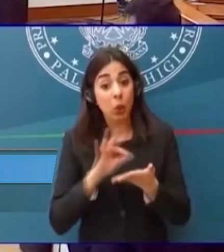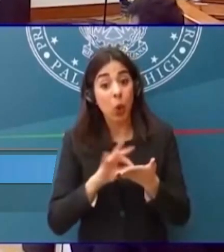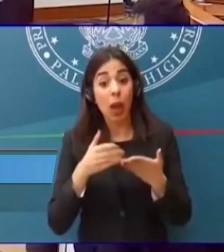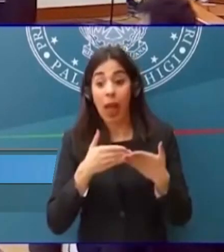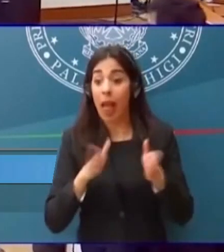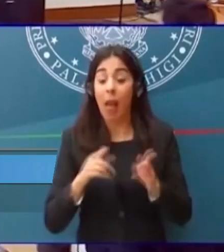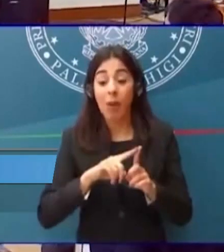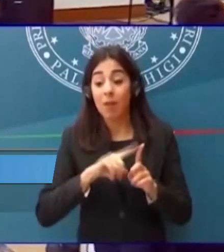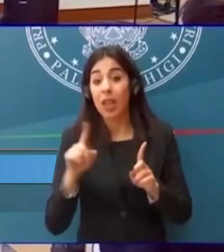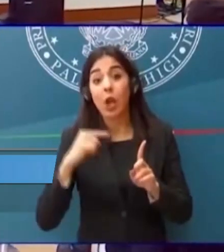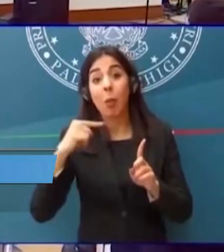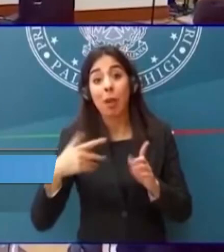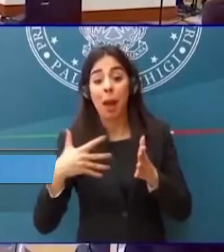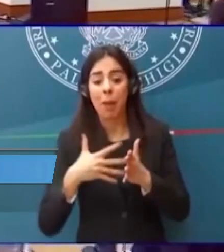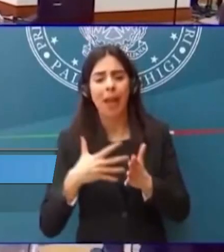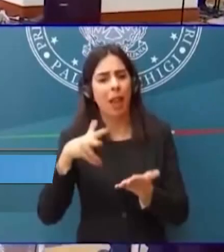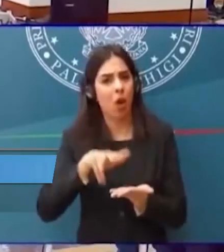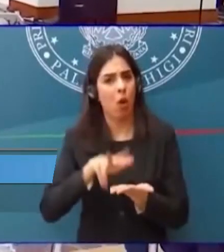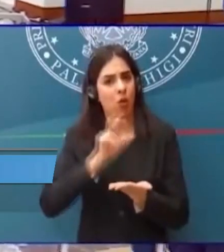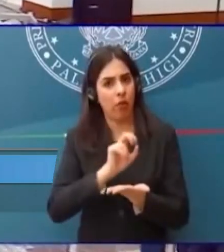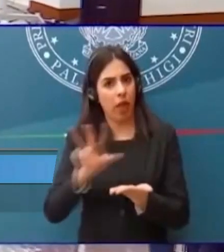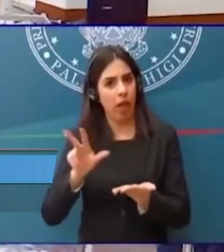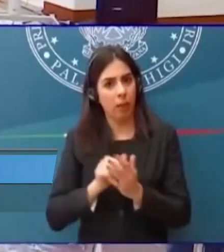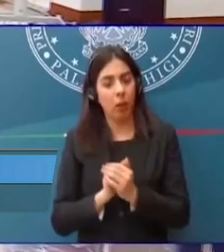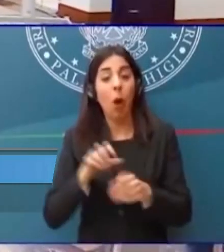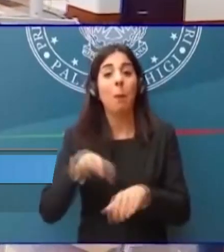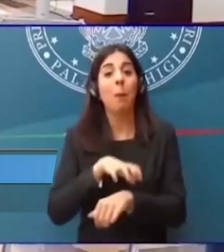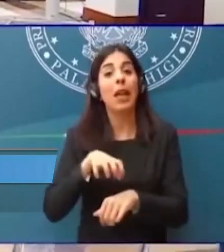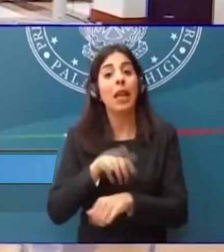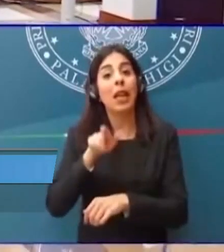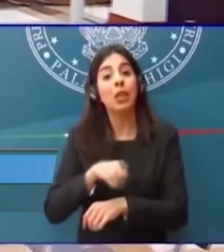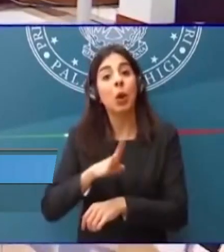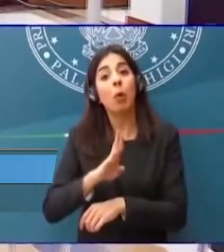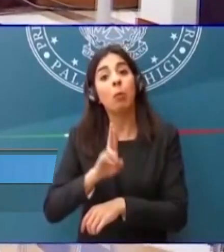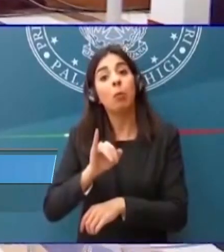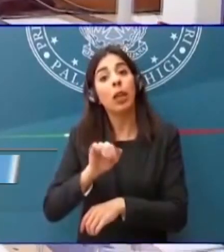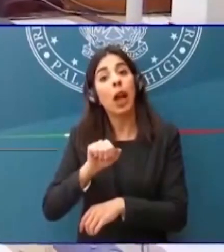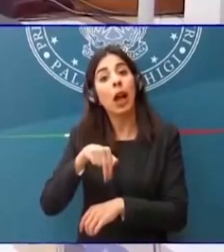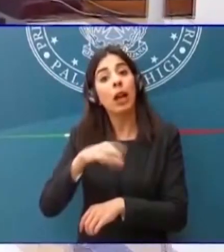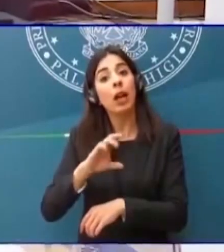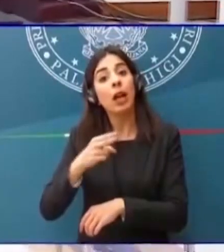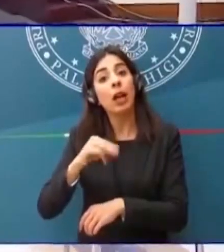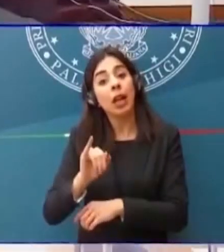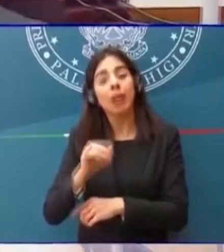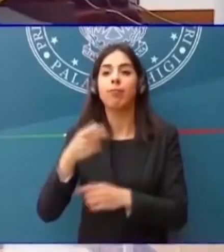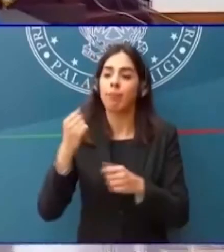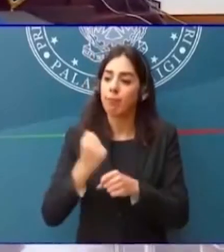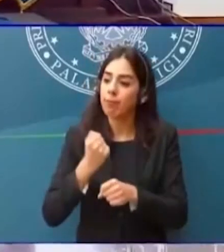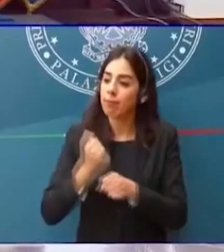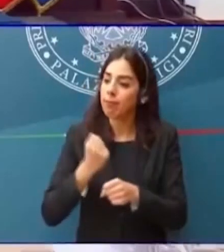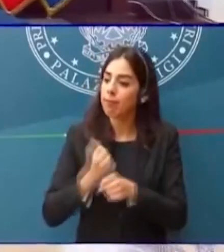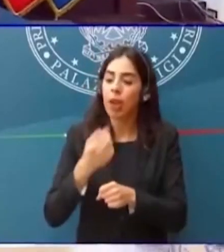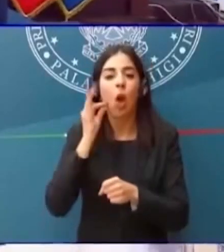prima media e il ministro bianchi sta lavorando perché questa riapertura venga venga in un modo